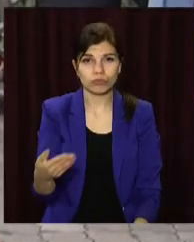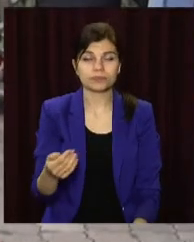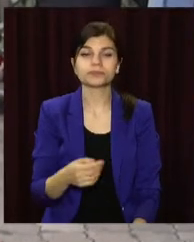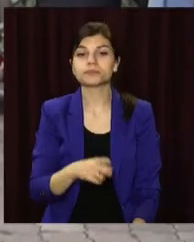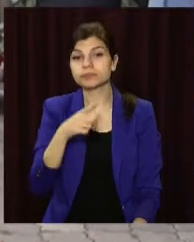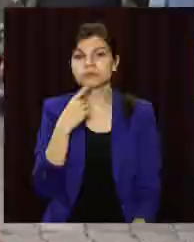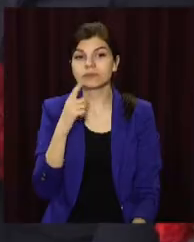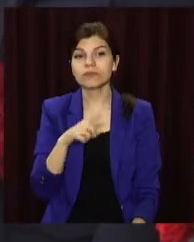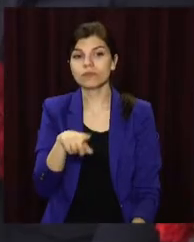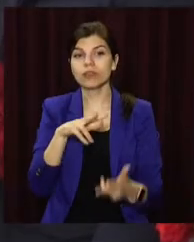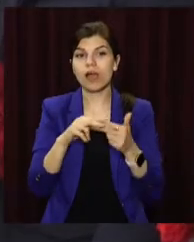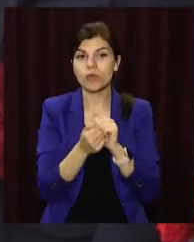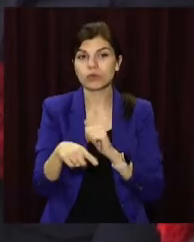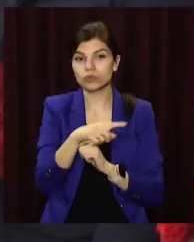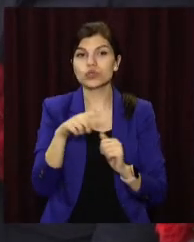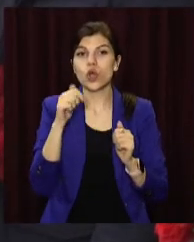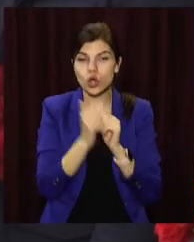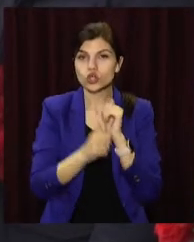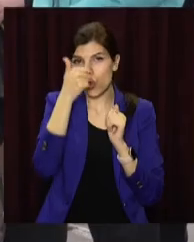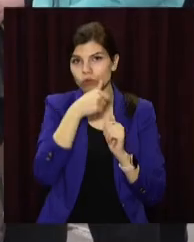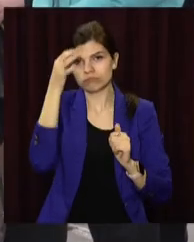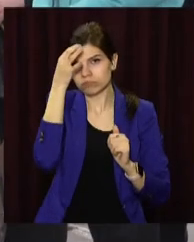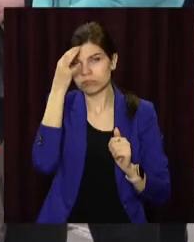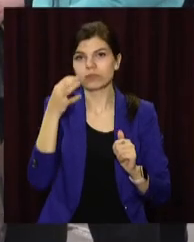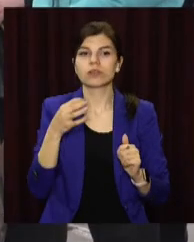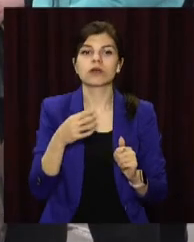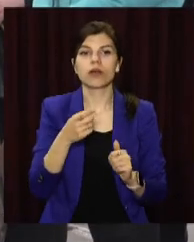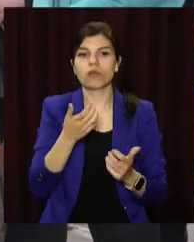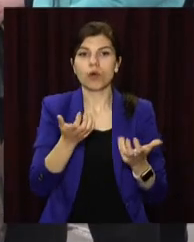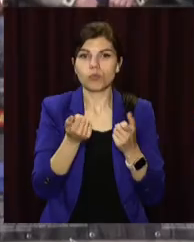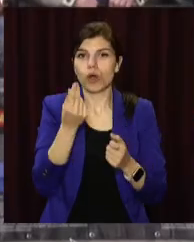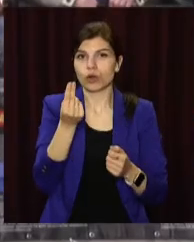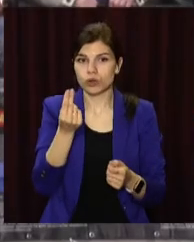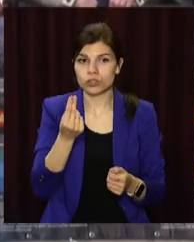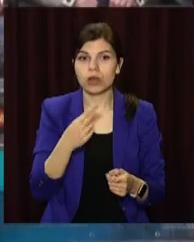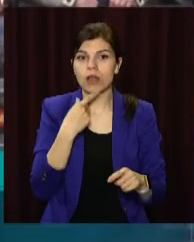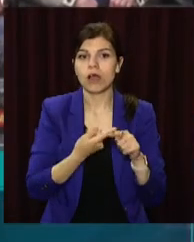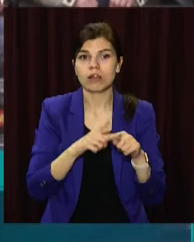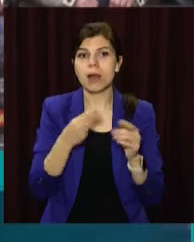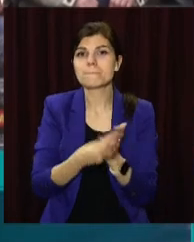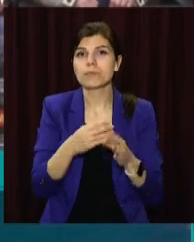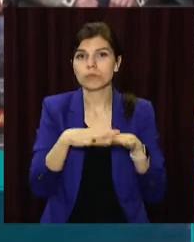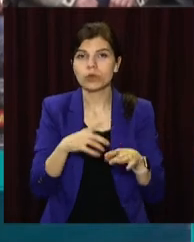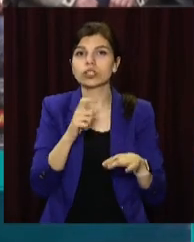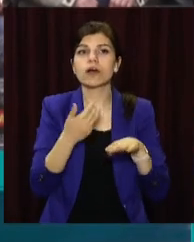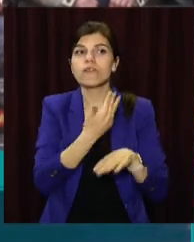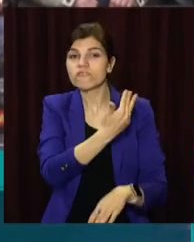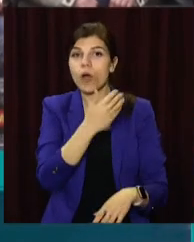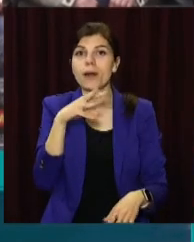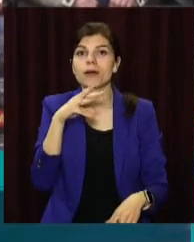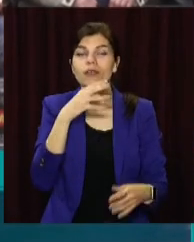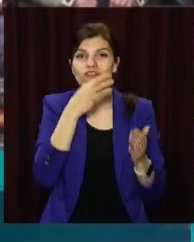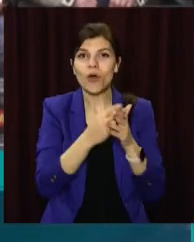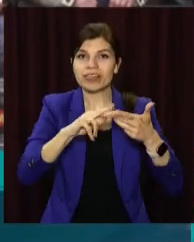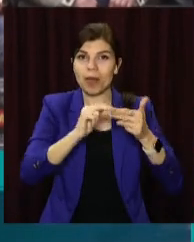вдови ліквідаторів у Кам'янському щороку у річницю трагедії отримують гроші. Це матеріальна допомога за рахунок коштів міського бюджету.